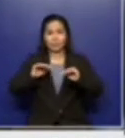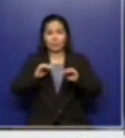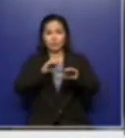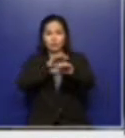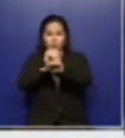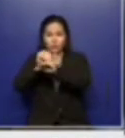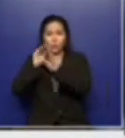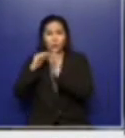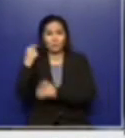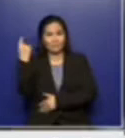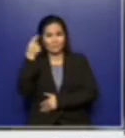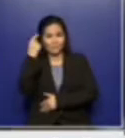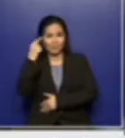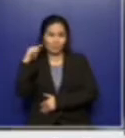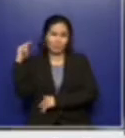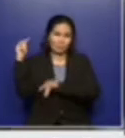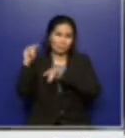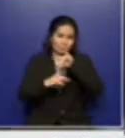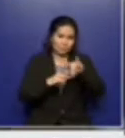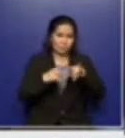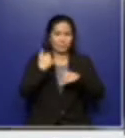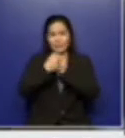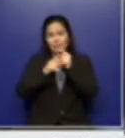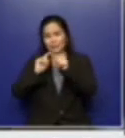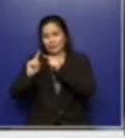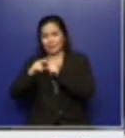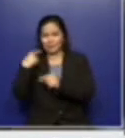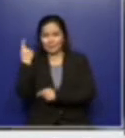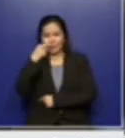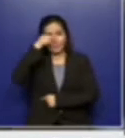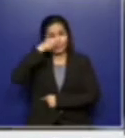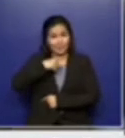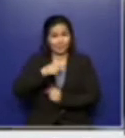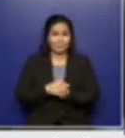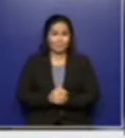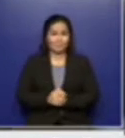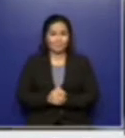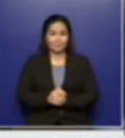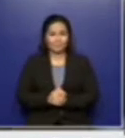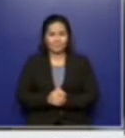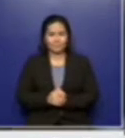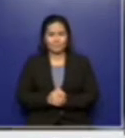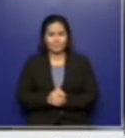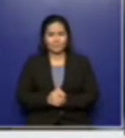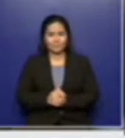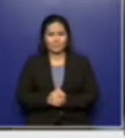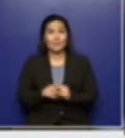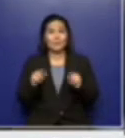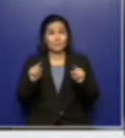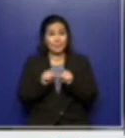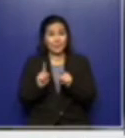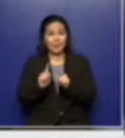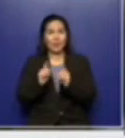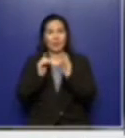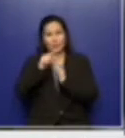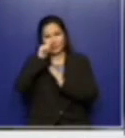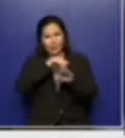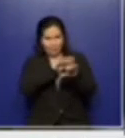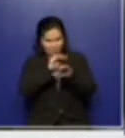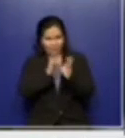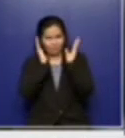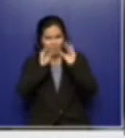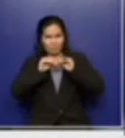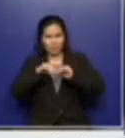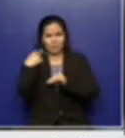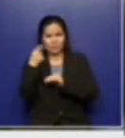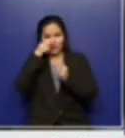จให้นักท่องเที่ยวต่างประเทศมาเที่ยวประเทศไทยเหมือนกับที่เราเชิญชวนคนไทยเที่ยวไทยทำ